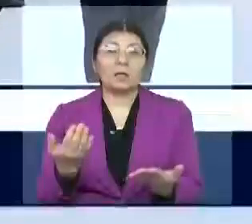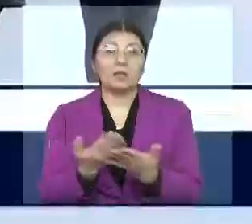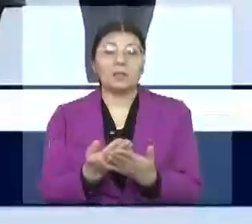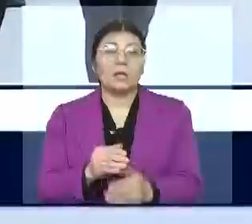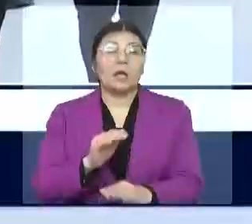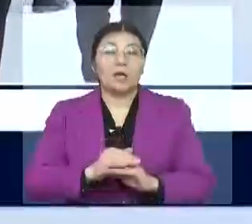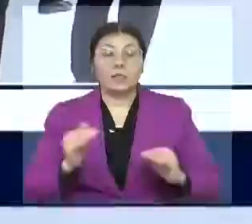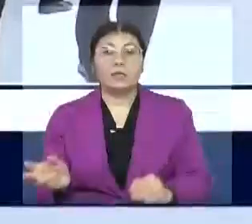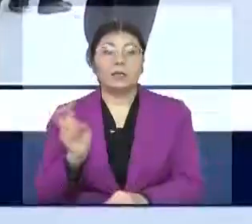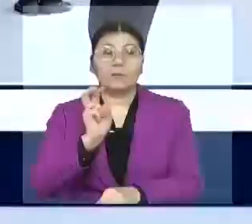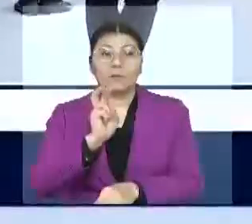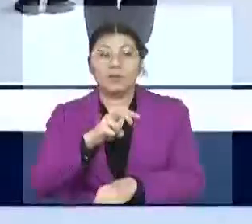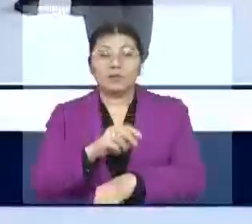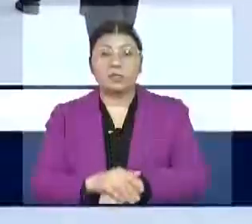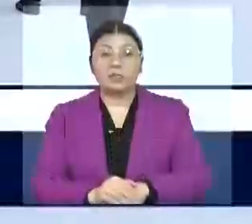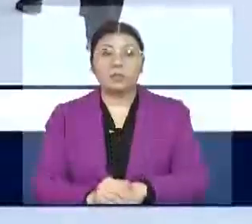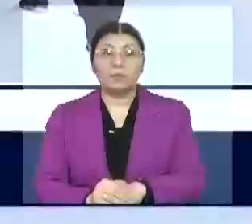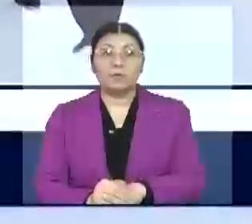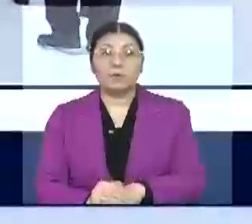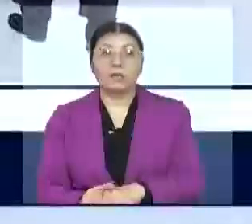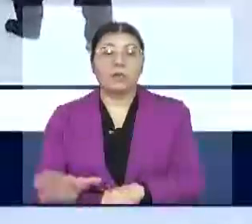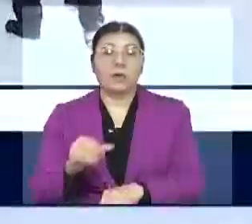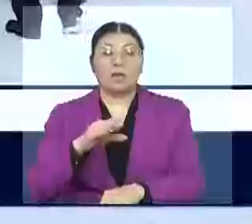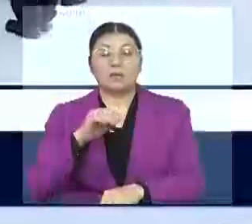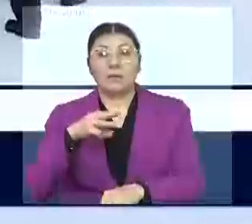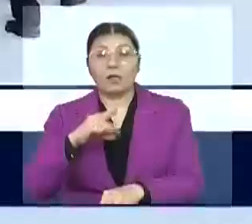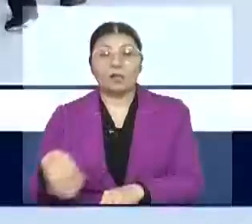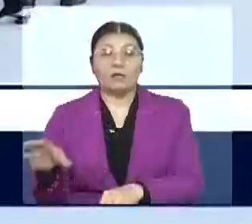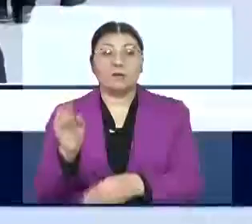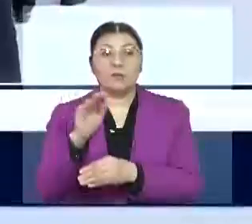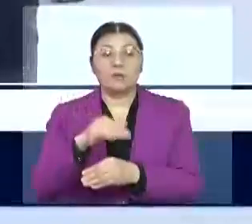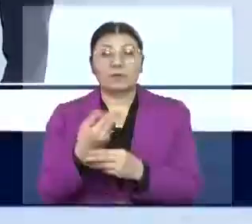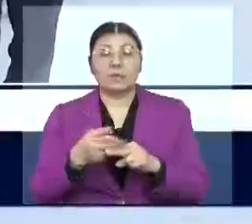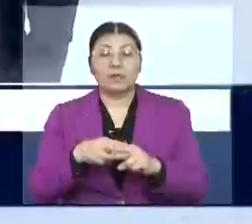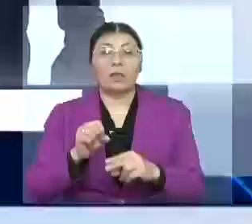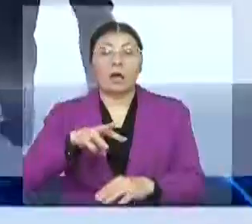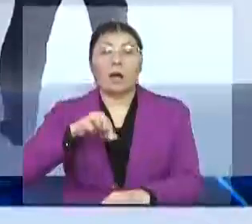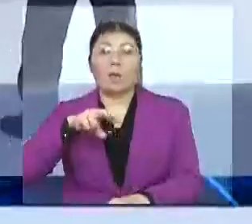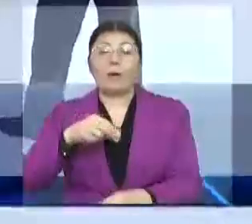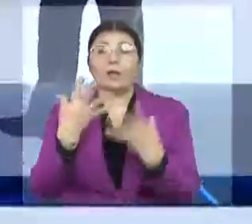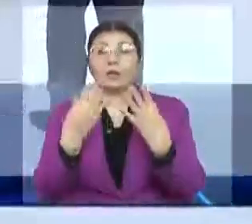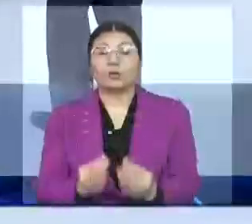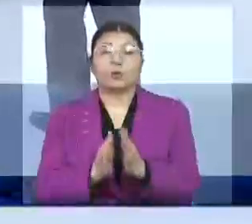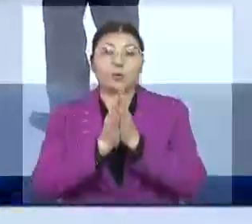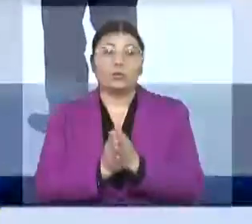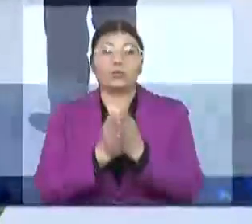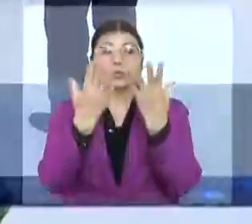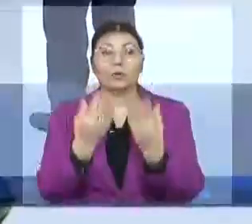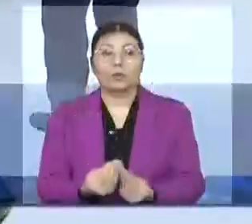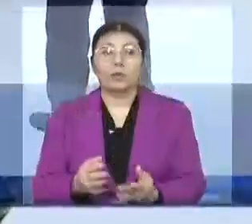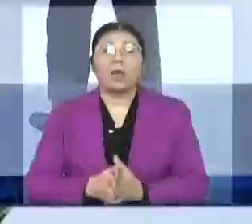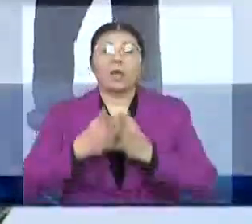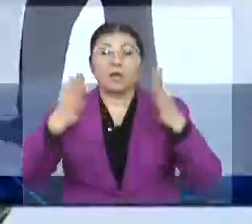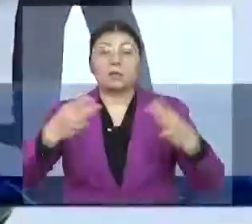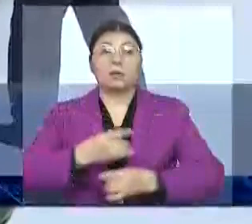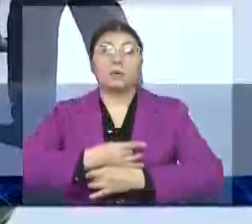мои пришли, сваты пришли, кажется. Это у нас амалкана на урыскуна, как говорится, да. Это большой